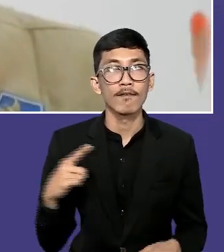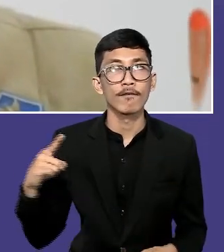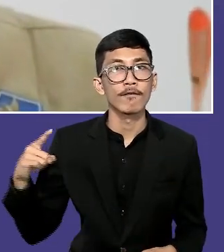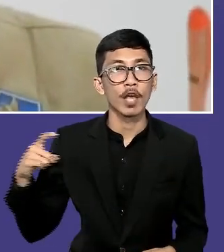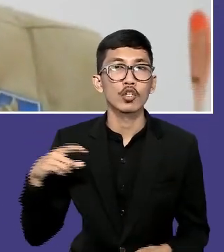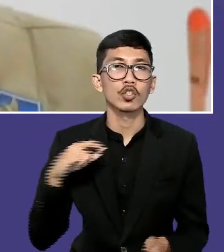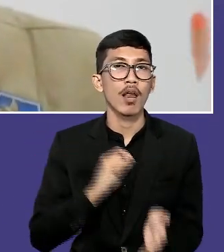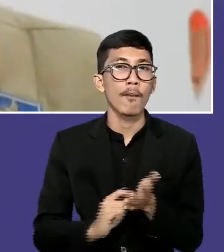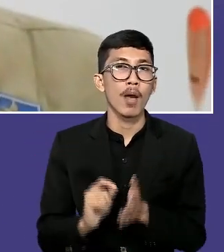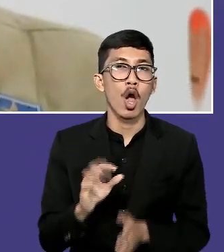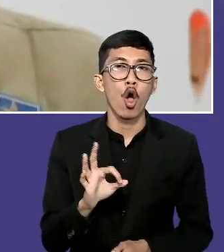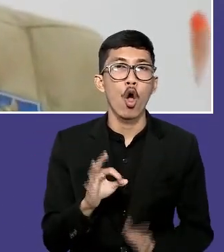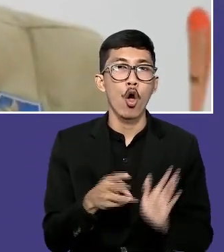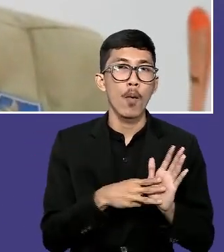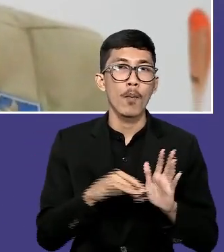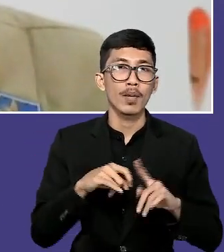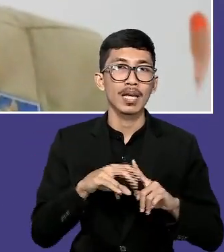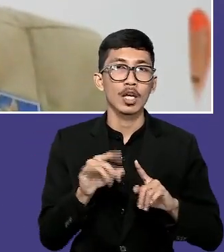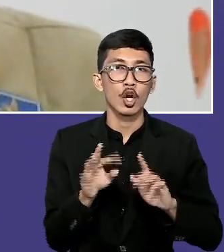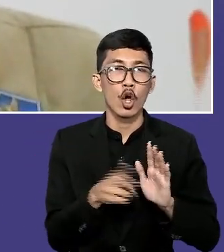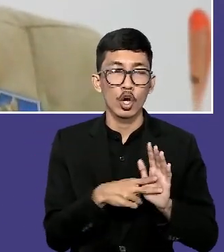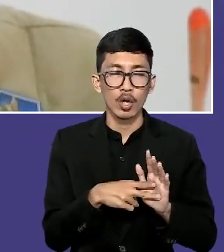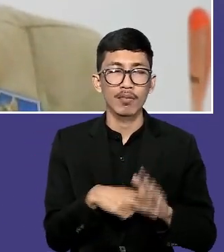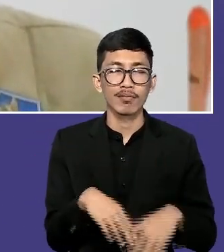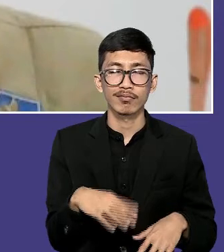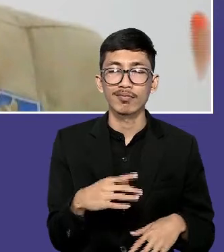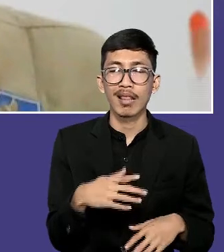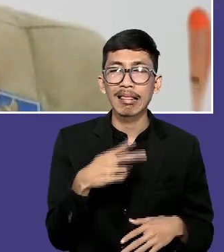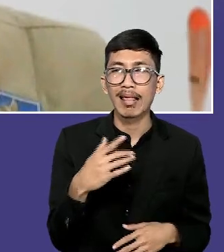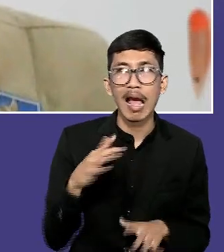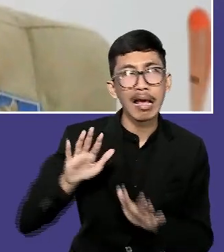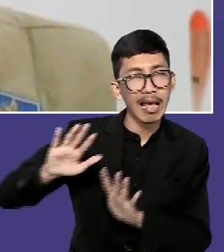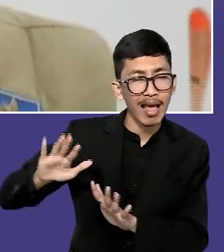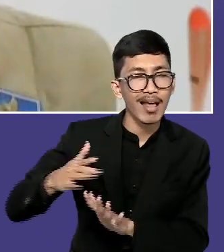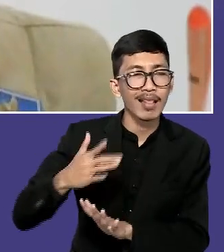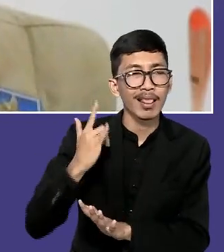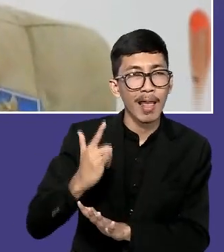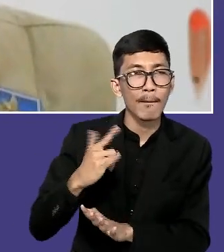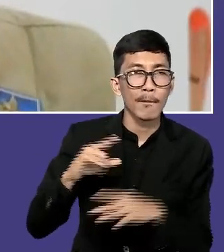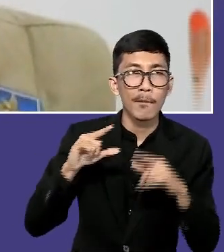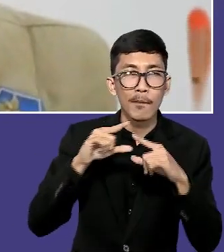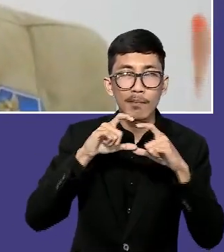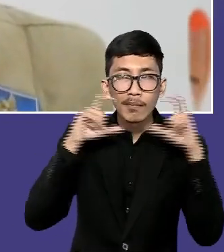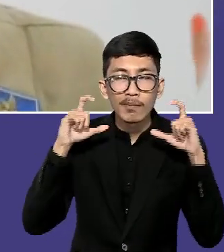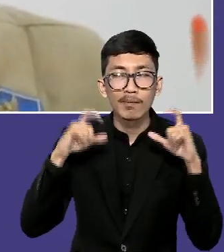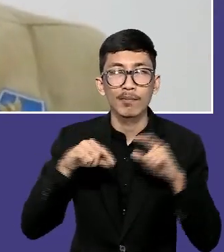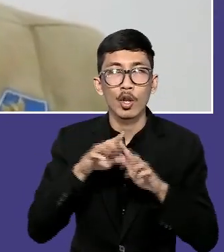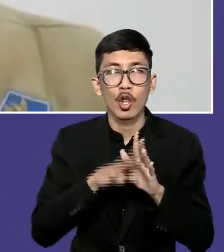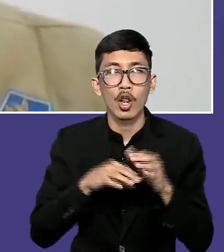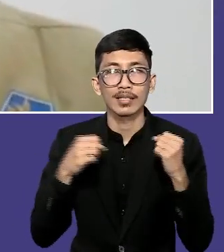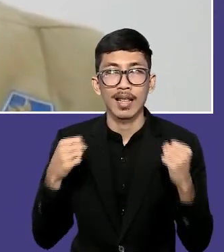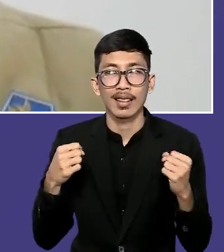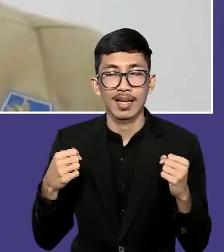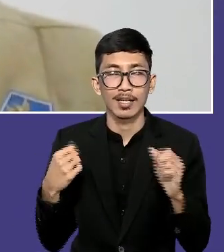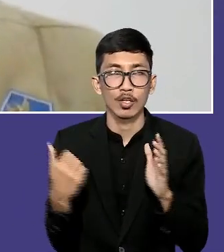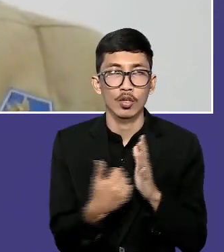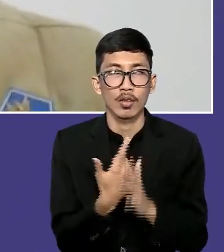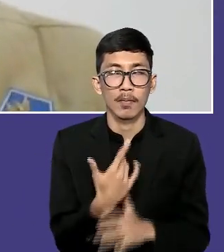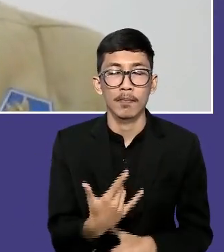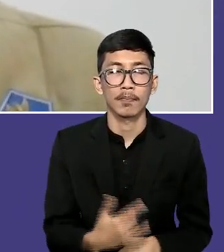omicron ini kita harus tetap komit untuk tetap ketat meratakan Protol kesehatan ya Dok Ya Lego satu pertanyaan kunci yang